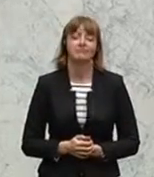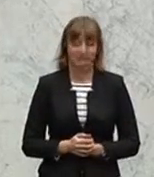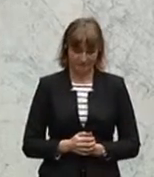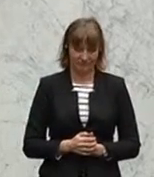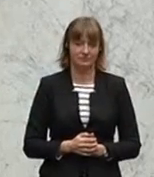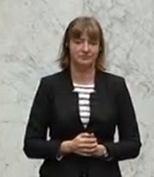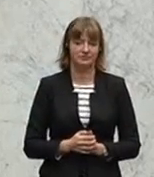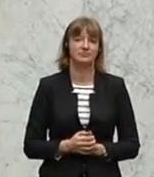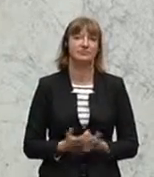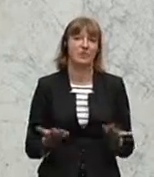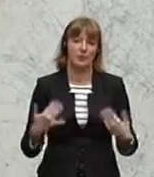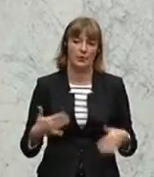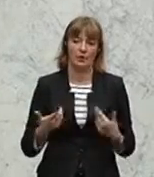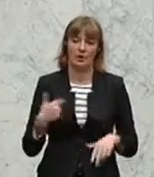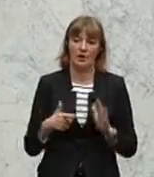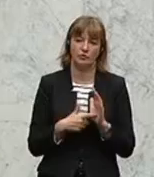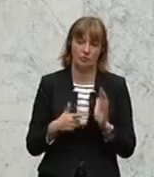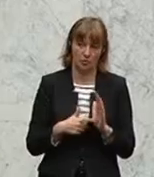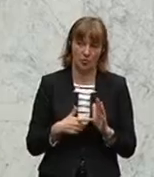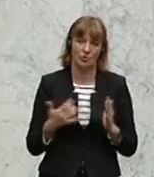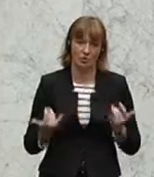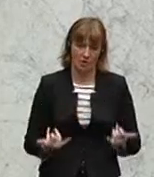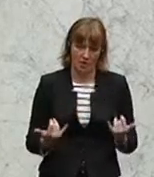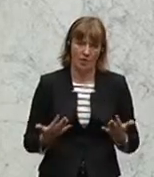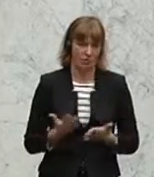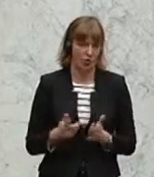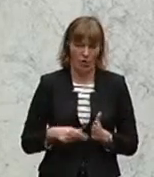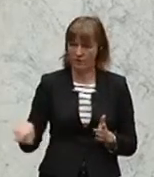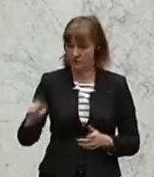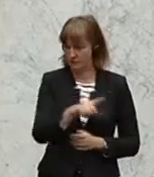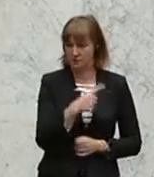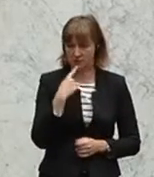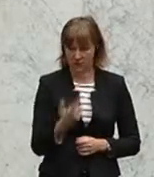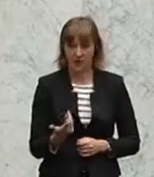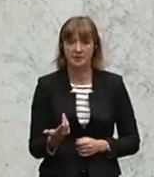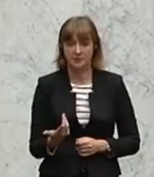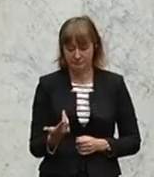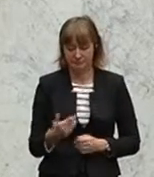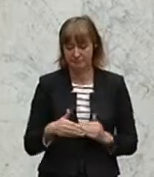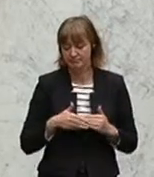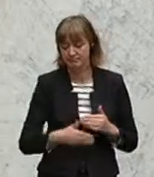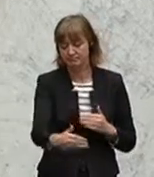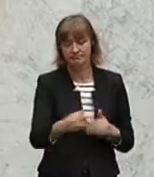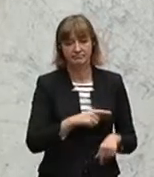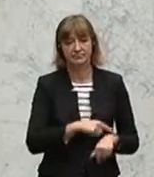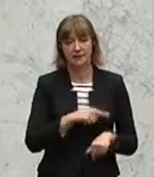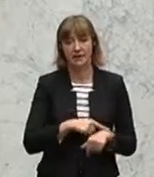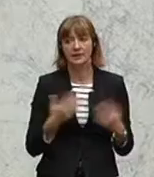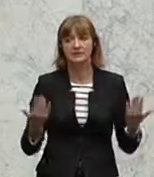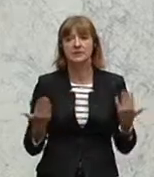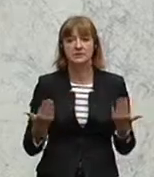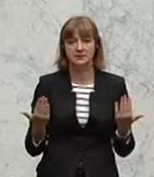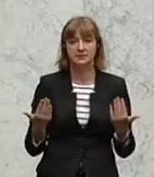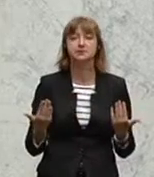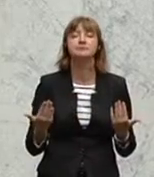dringlichste Herausforderung, das ist ja jetzt schon oft gesagt worden, wird in nächster Zeit sein, Menschen, die